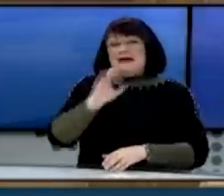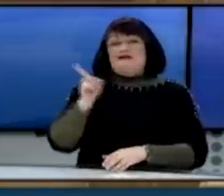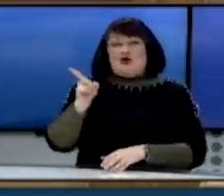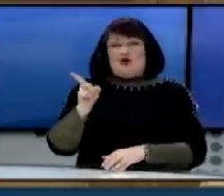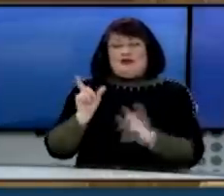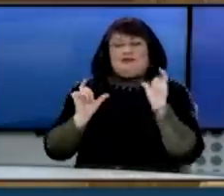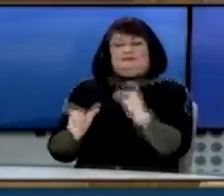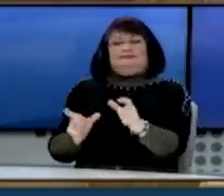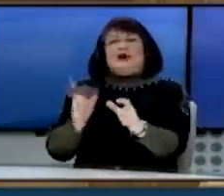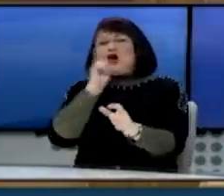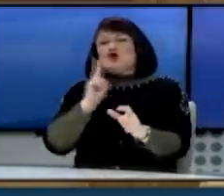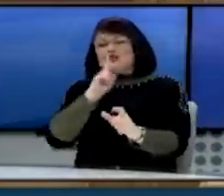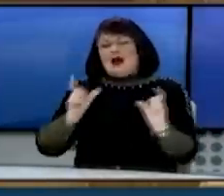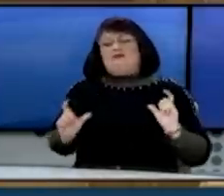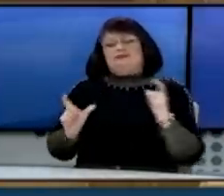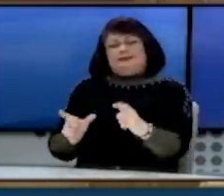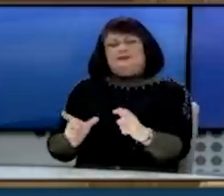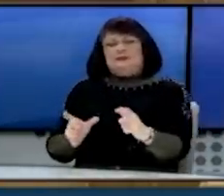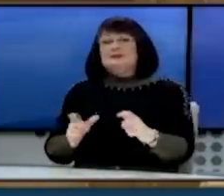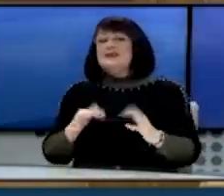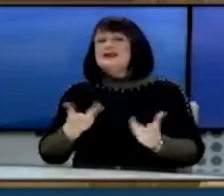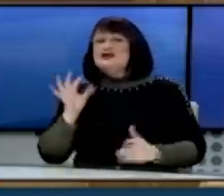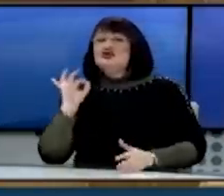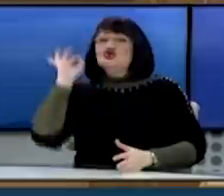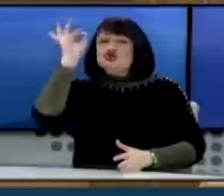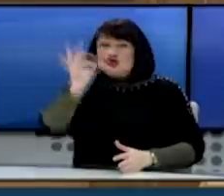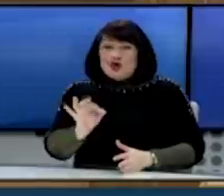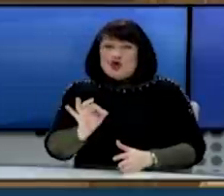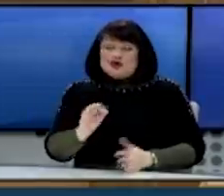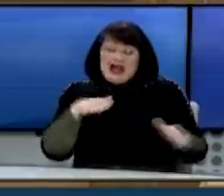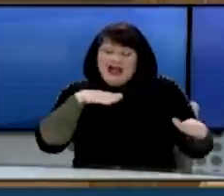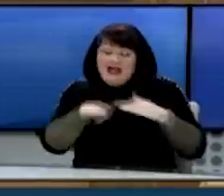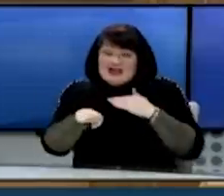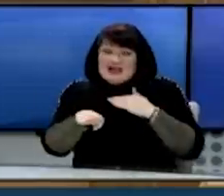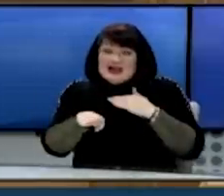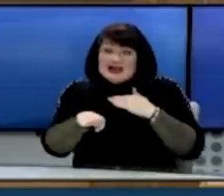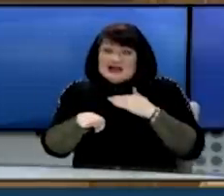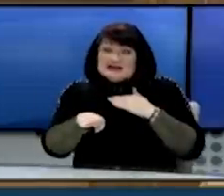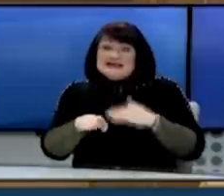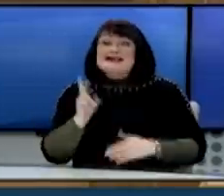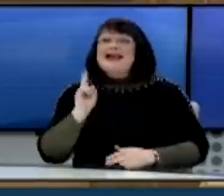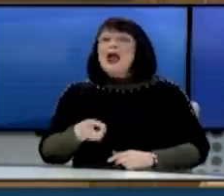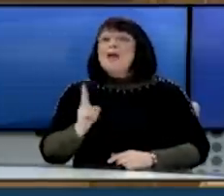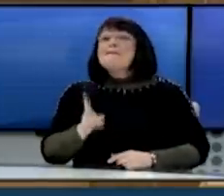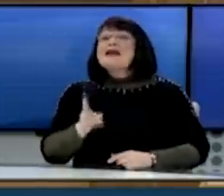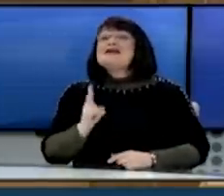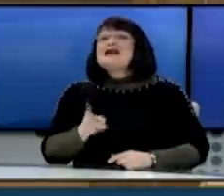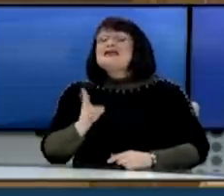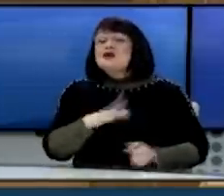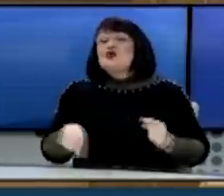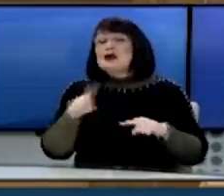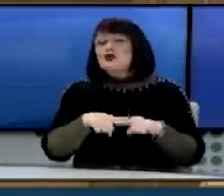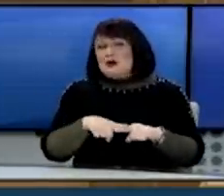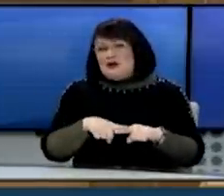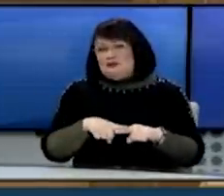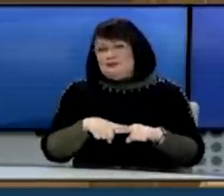την περικύκλωση της Ρωσίας, θα γίνουν στόχος αντιπίνων και μαγνήτης κινδύνων για τον ελληνικό